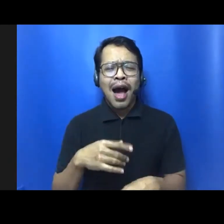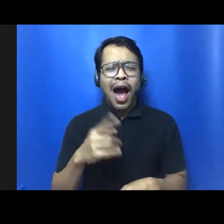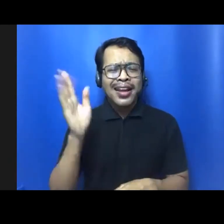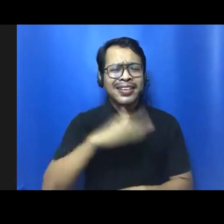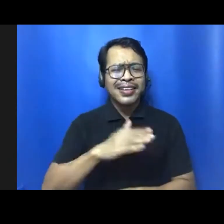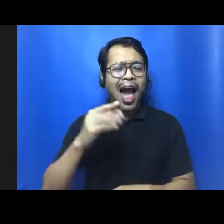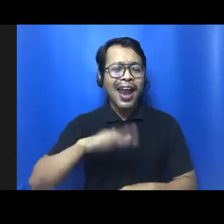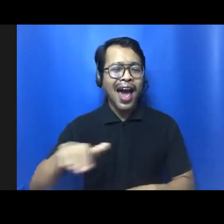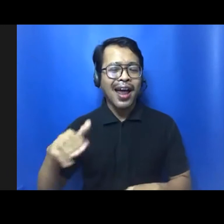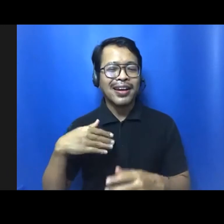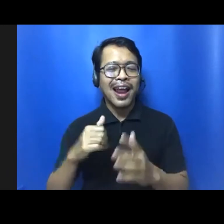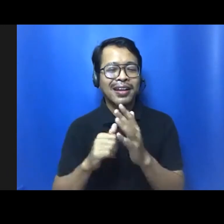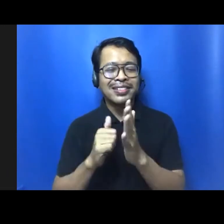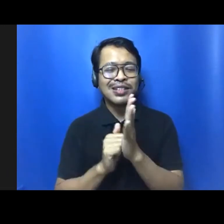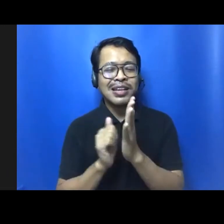Nasional.